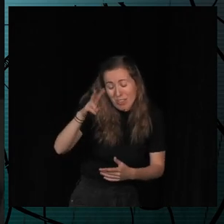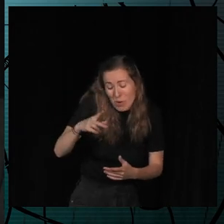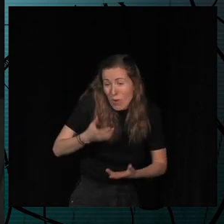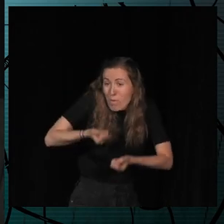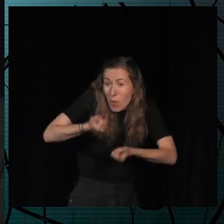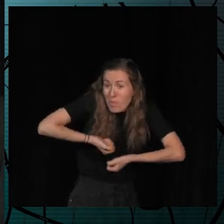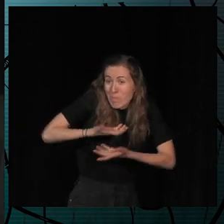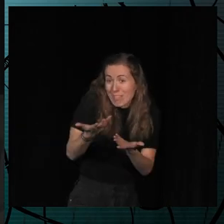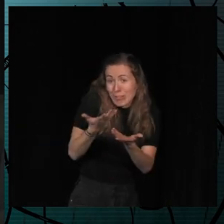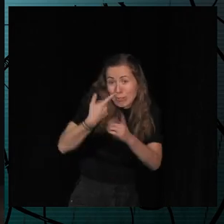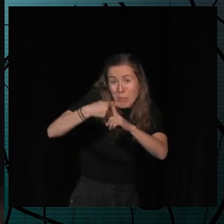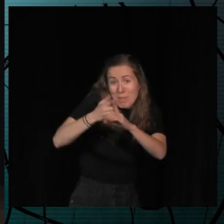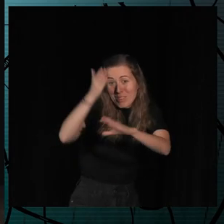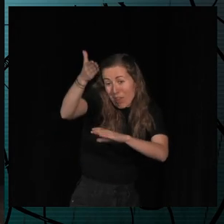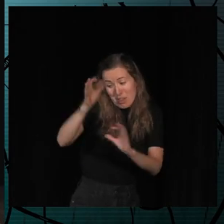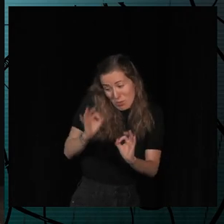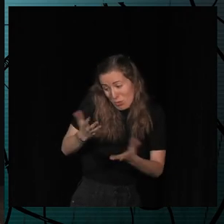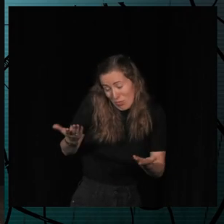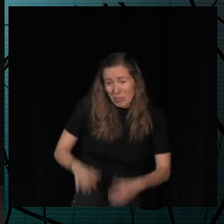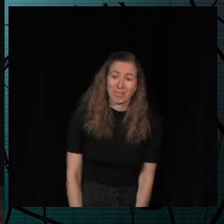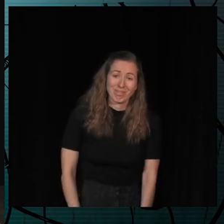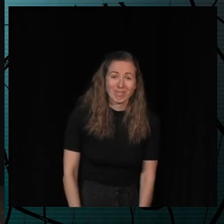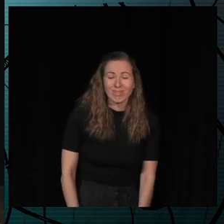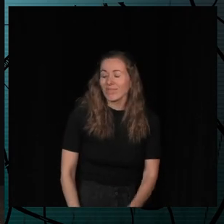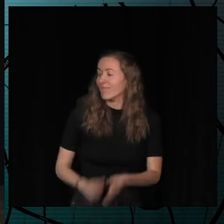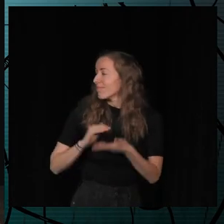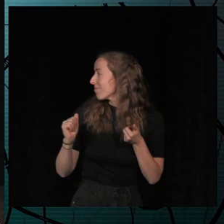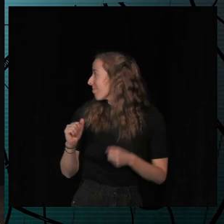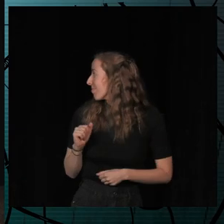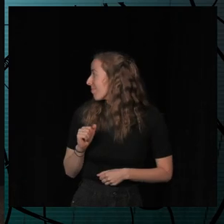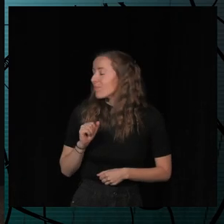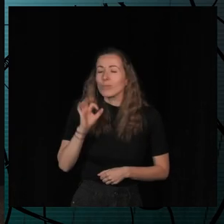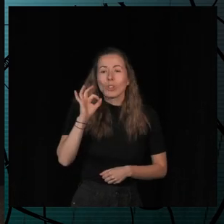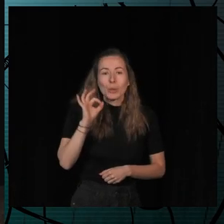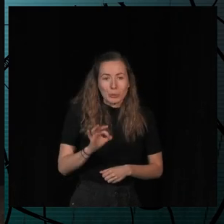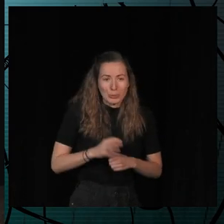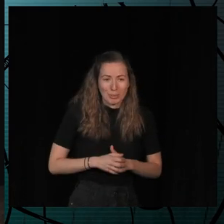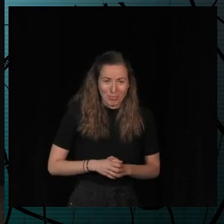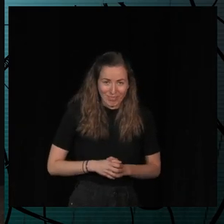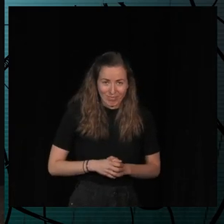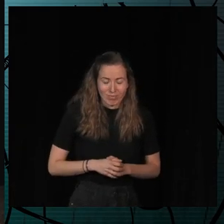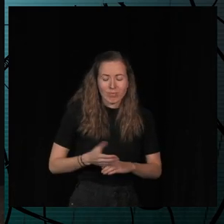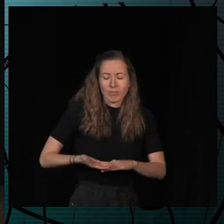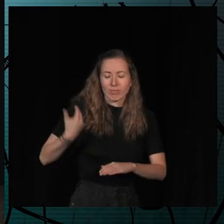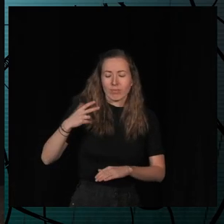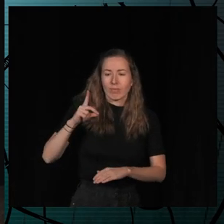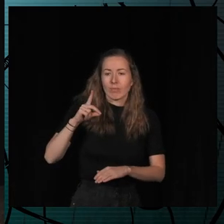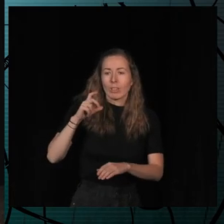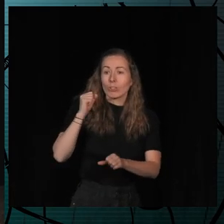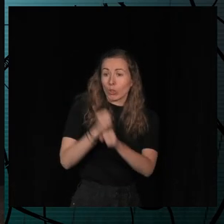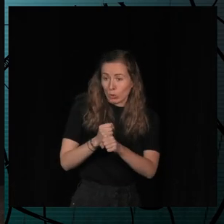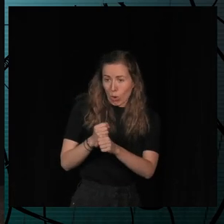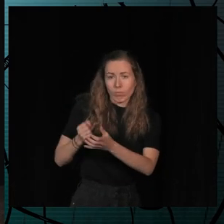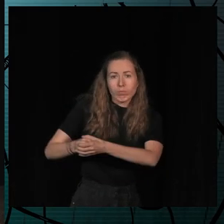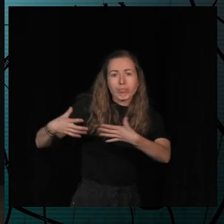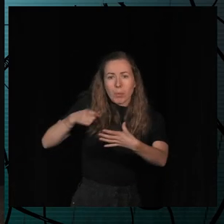optimiste oui je je me permets euh il y a une il y a 30 ans beaucoup de parents en